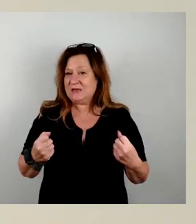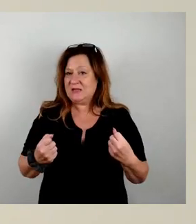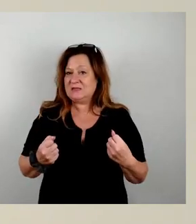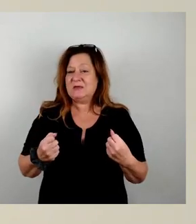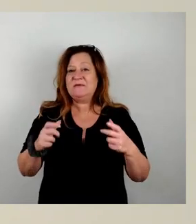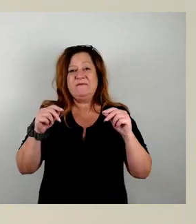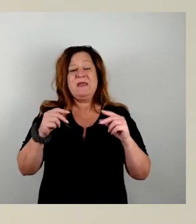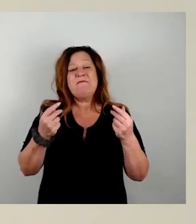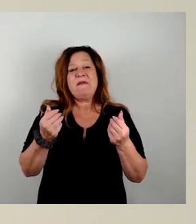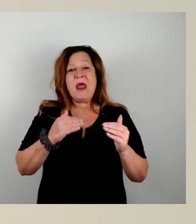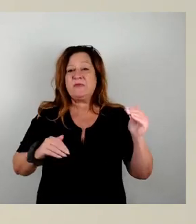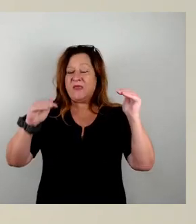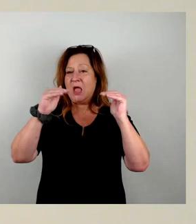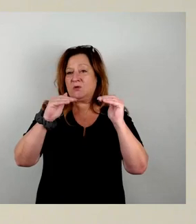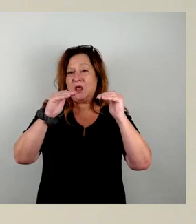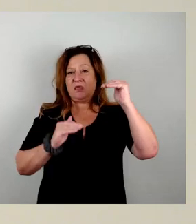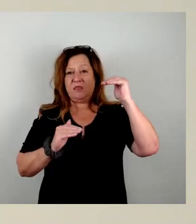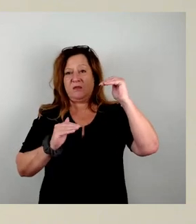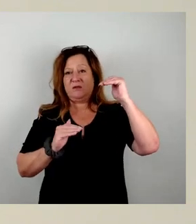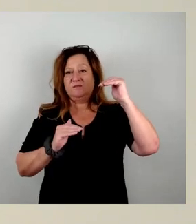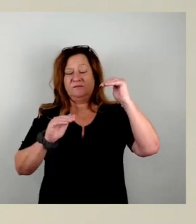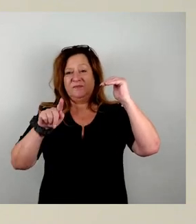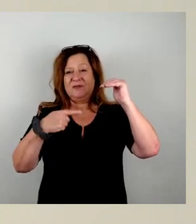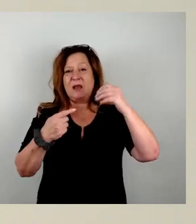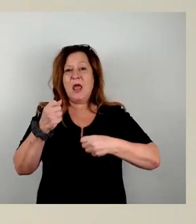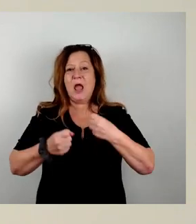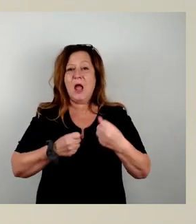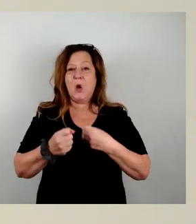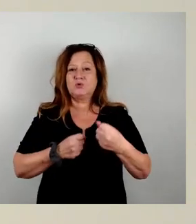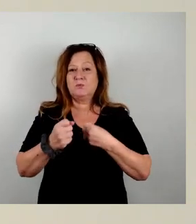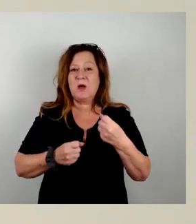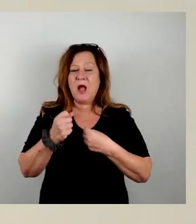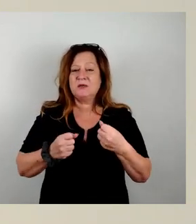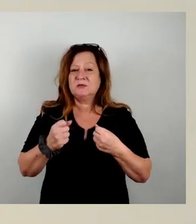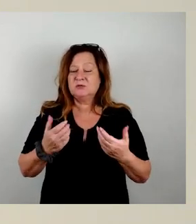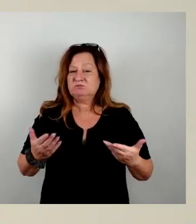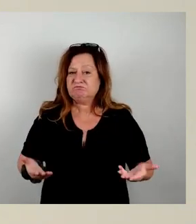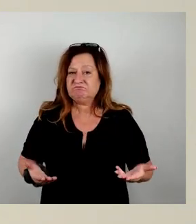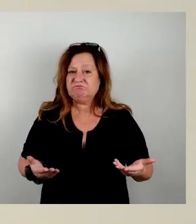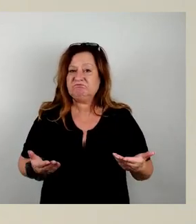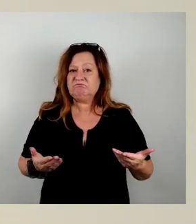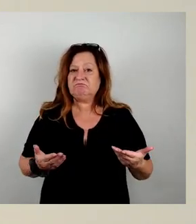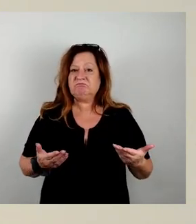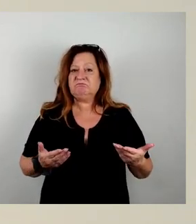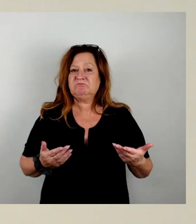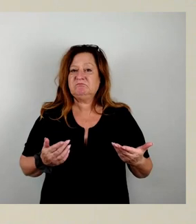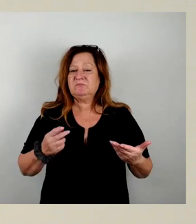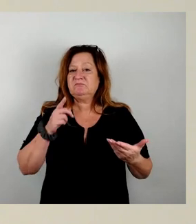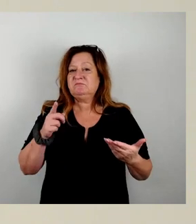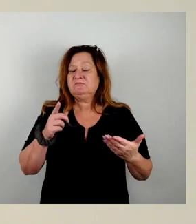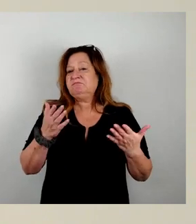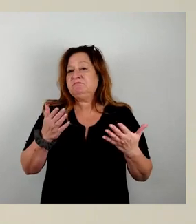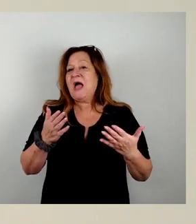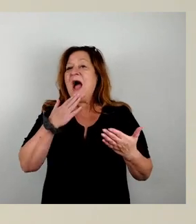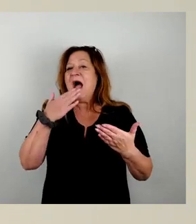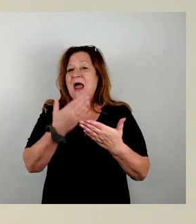DVB. Und dann sind wir automatisch in der Frage sozusagen der Reduktion des Angebots. Das